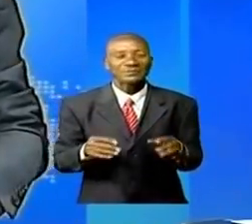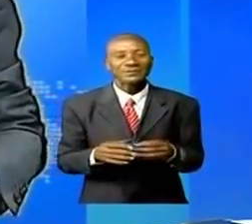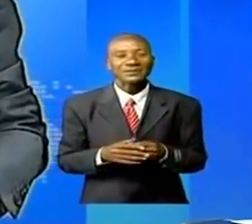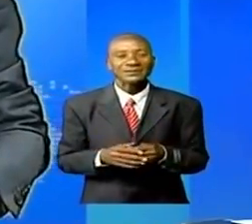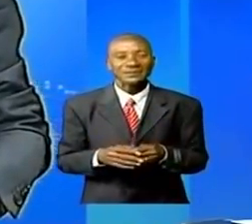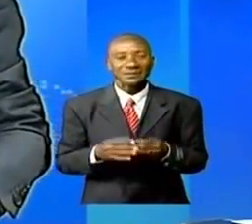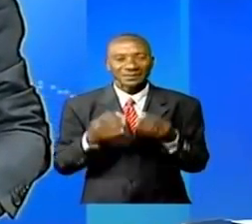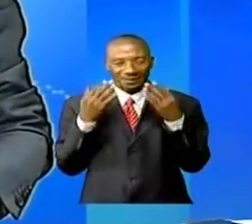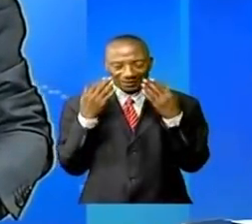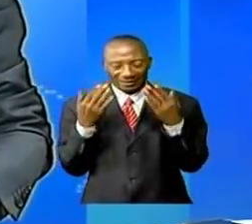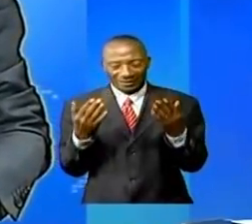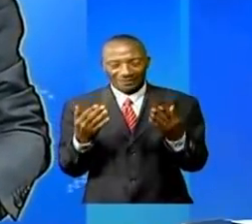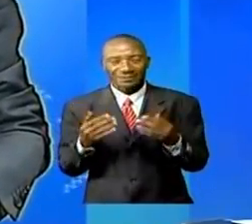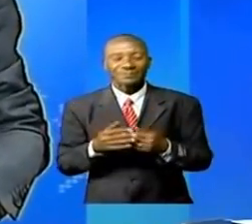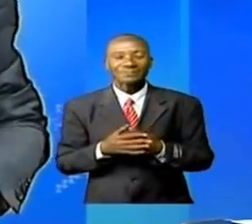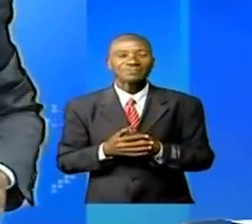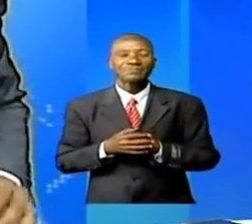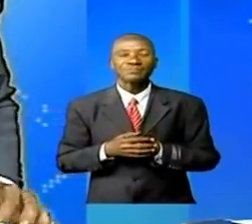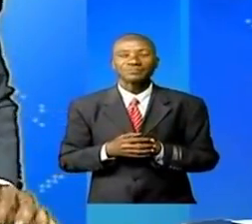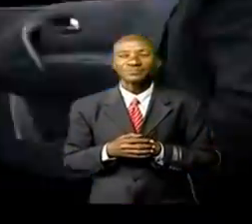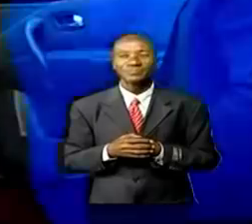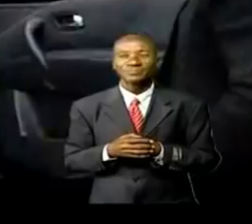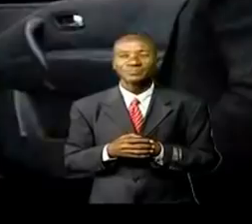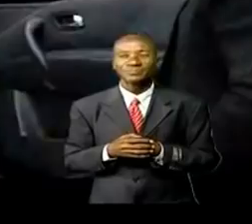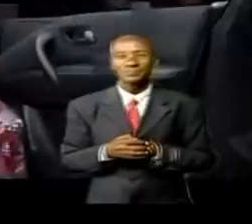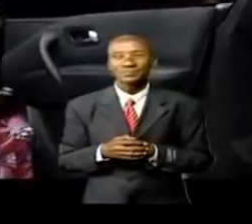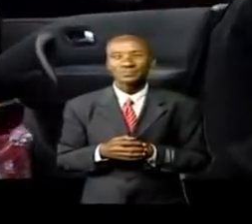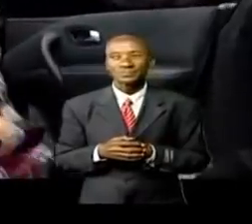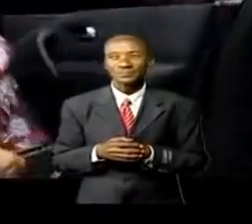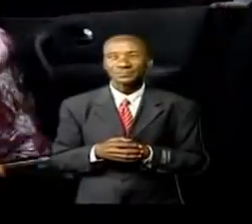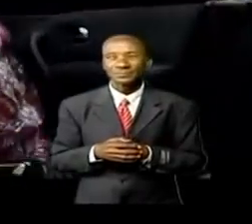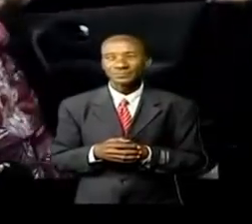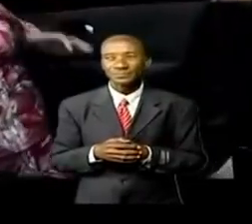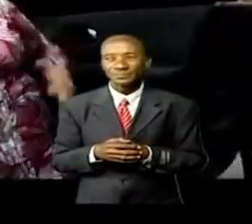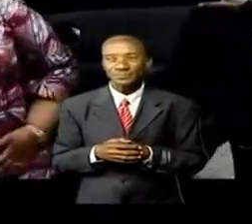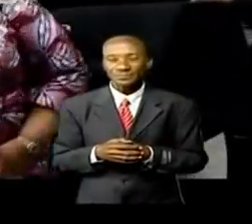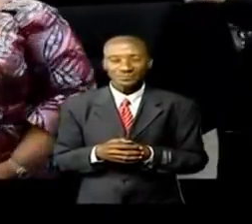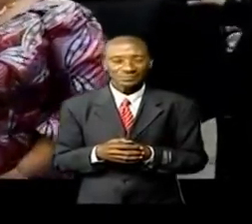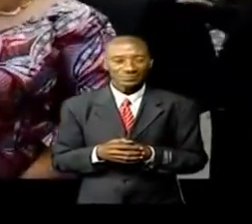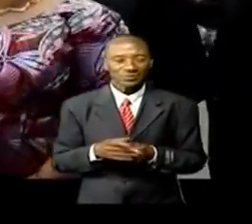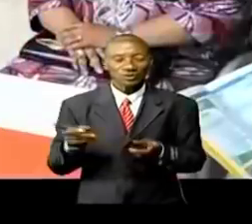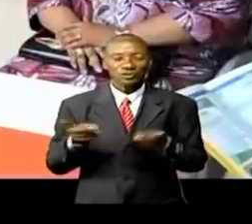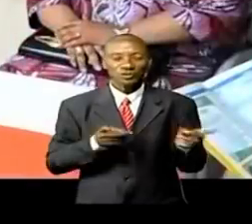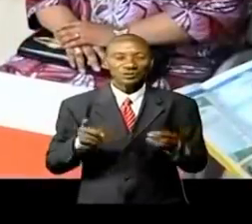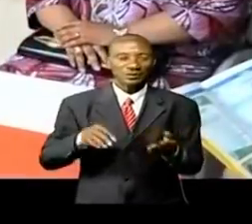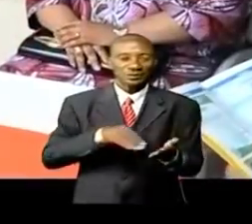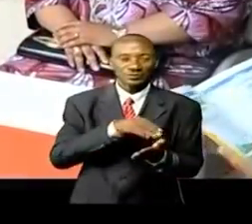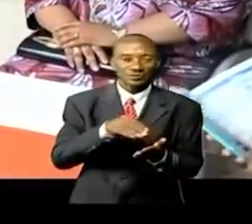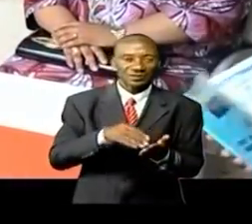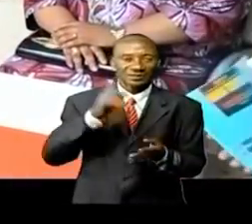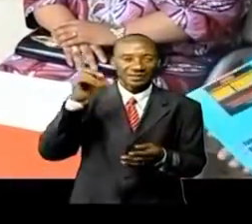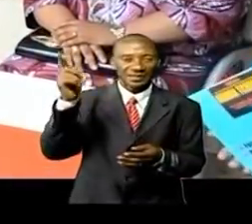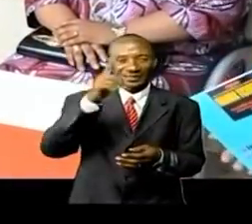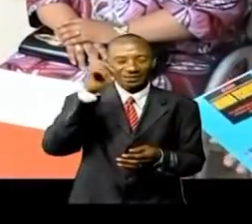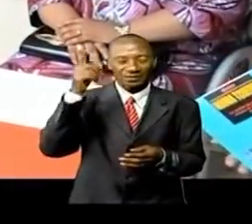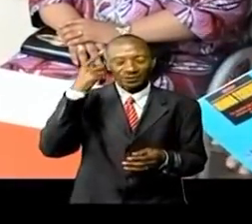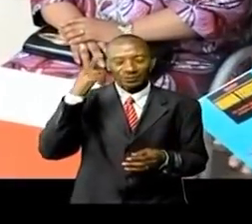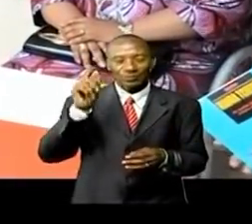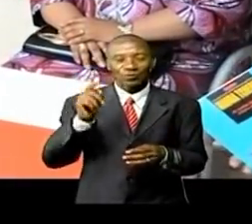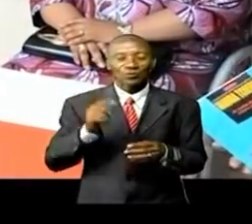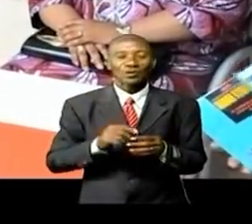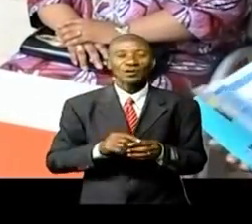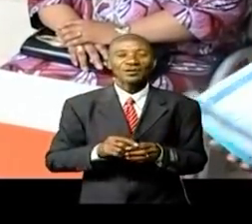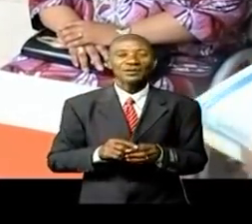la ministre des tutelles. Regardez. Le directeur du Centre international des civilisations bantoues Sissiba,